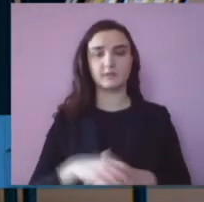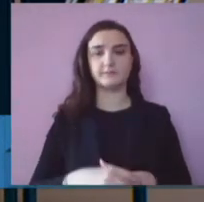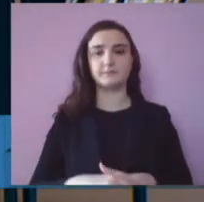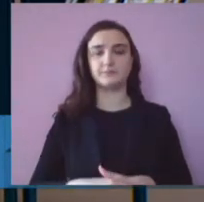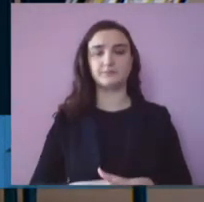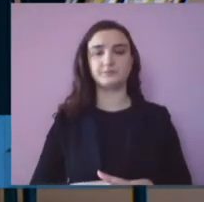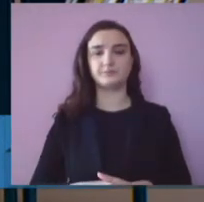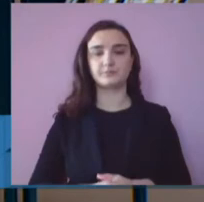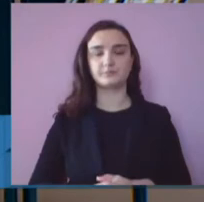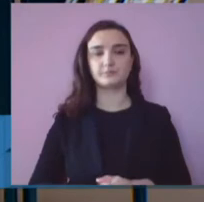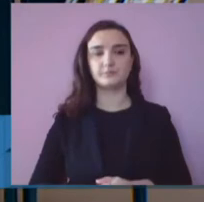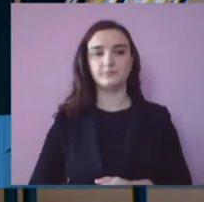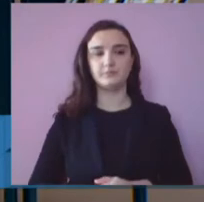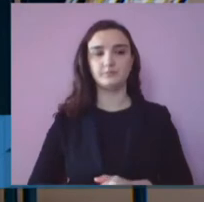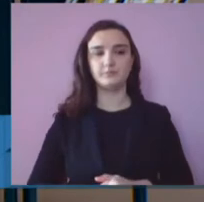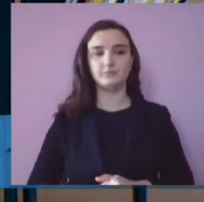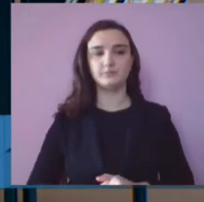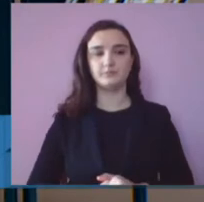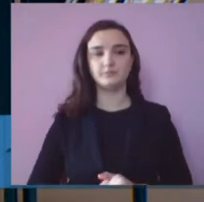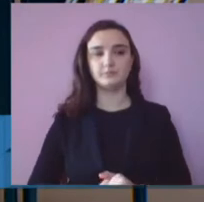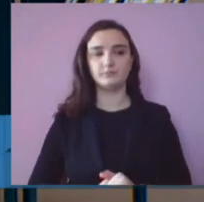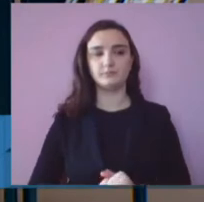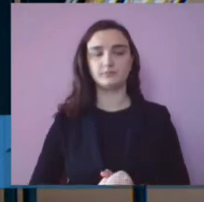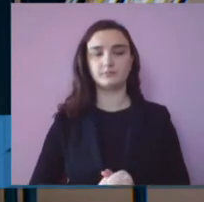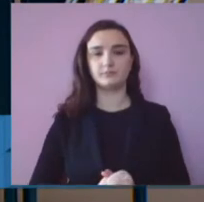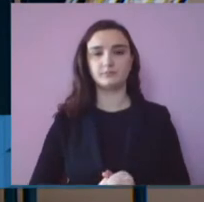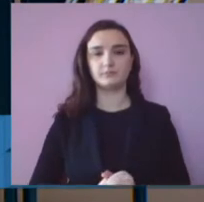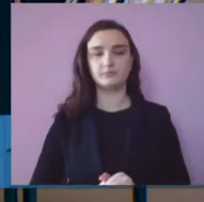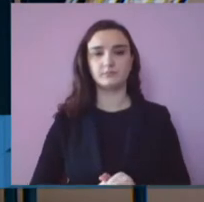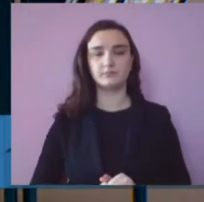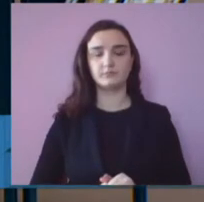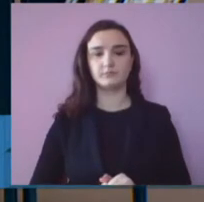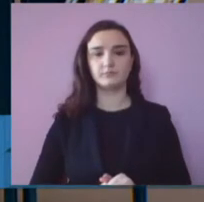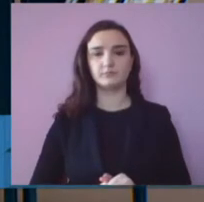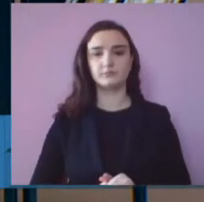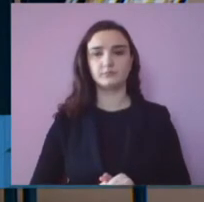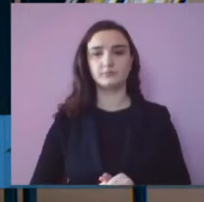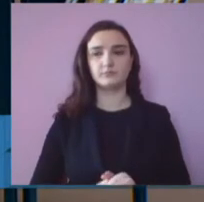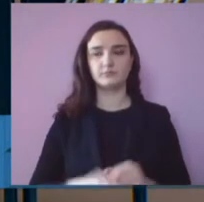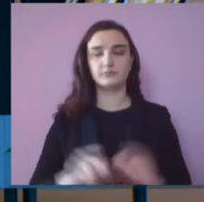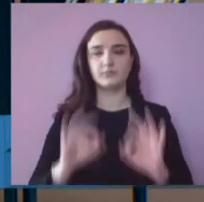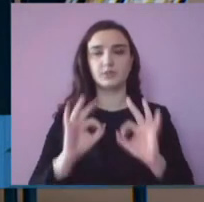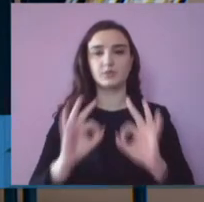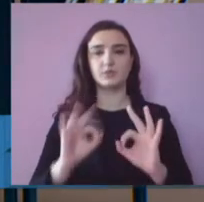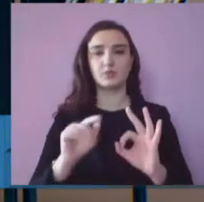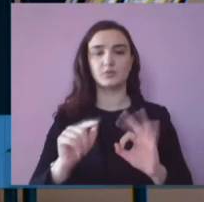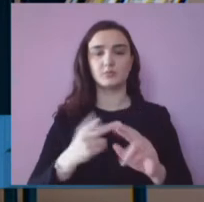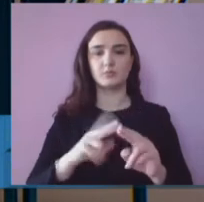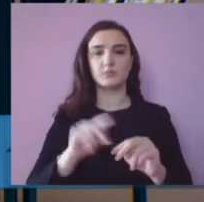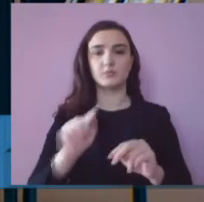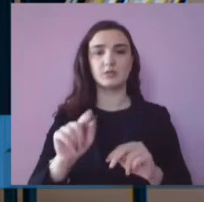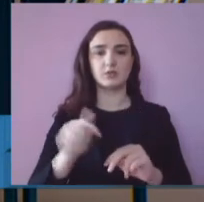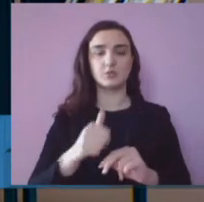ეს რა ქვია, ანგიოტენზის გარდაქმნელი ენზიმი 2-ის დახმარებით და სწორედ მას, როგორც